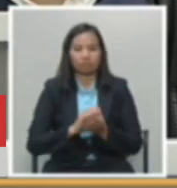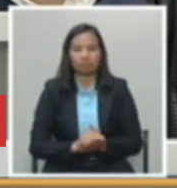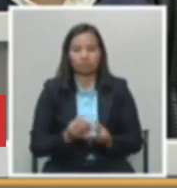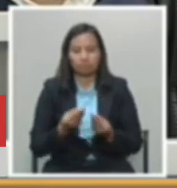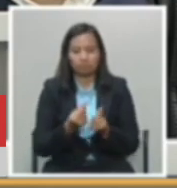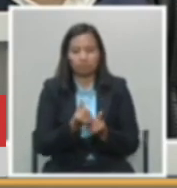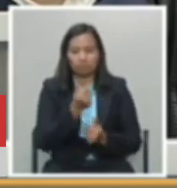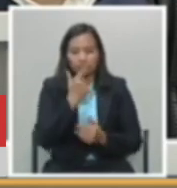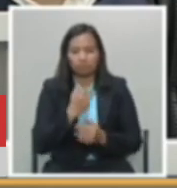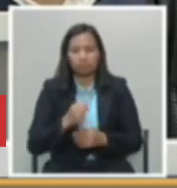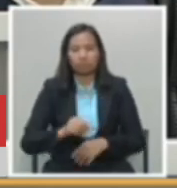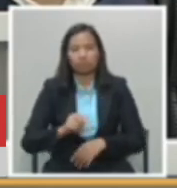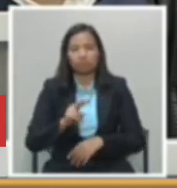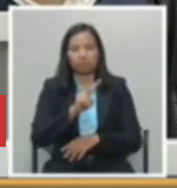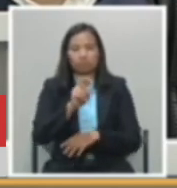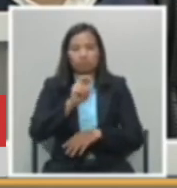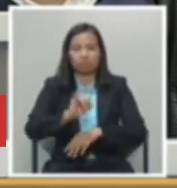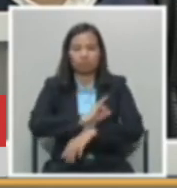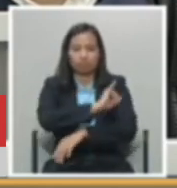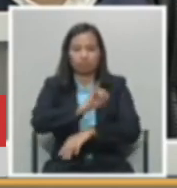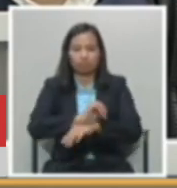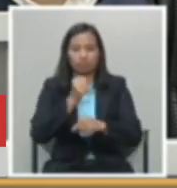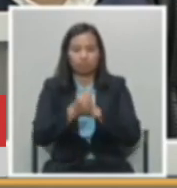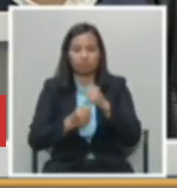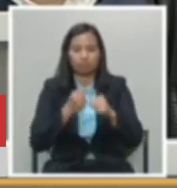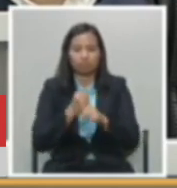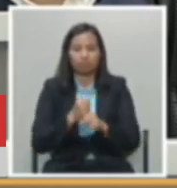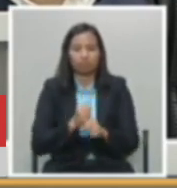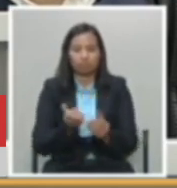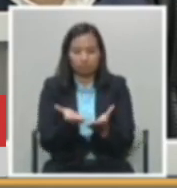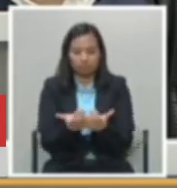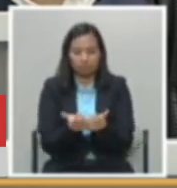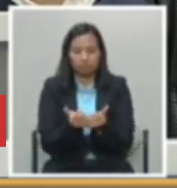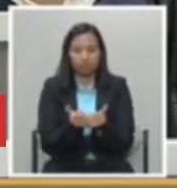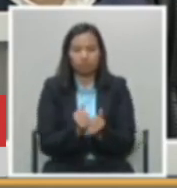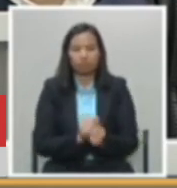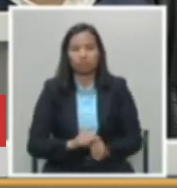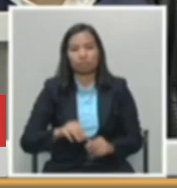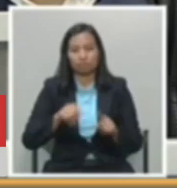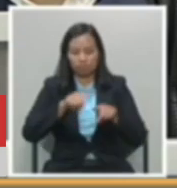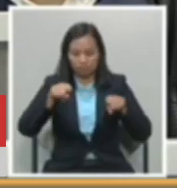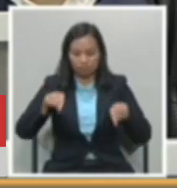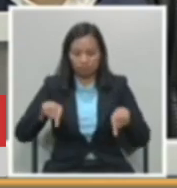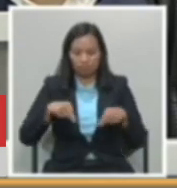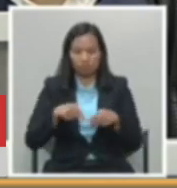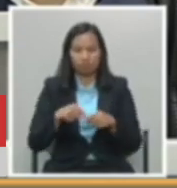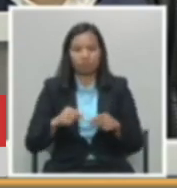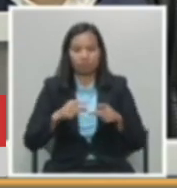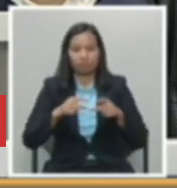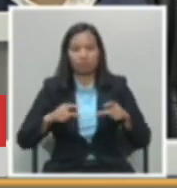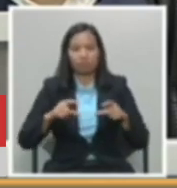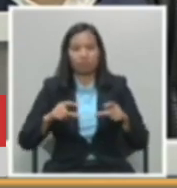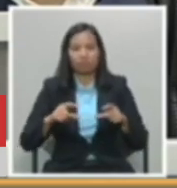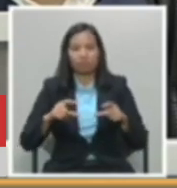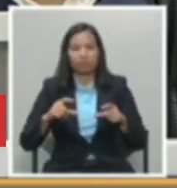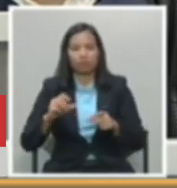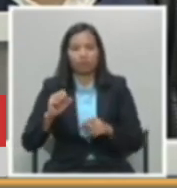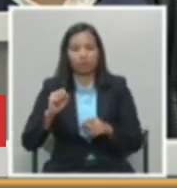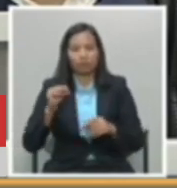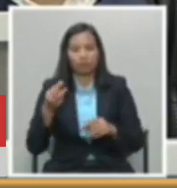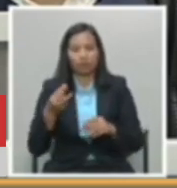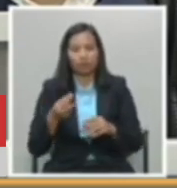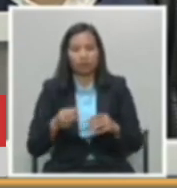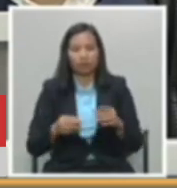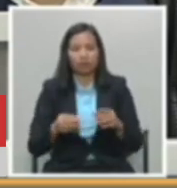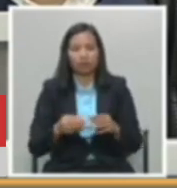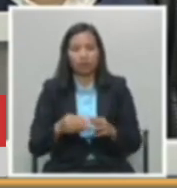า100-200ปียังไม่สามารถที่จะได้รับเอกสารสิทธิ์บัตรคนจนทำให้พี่น้องดิฉันบางส่ว